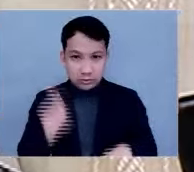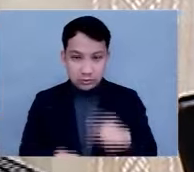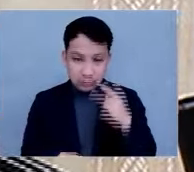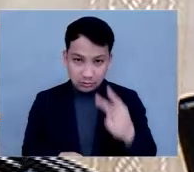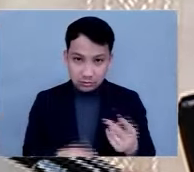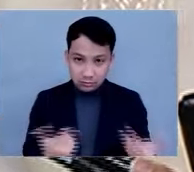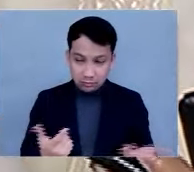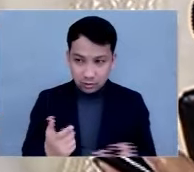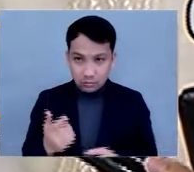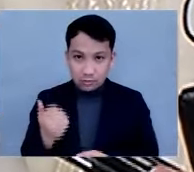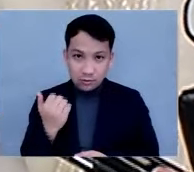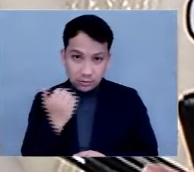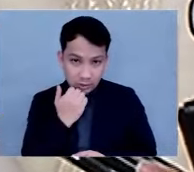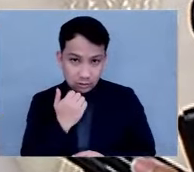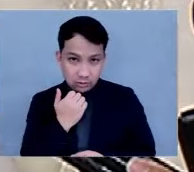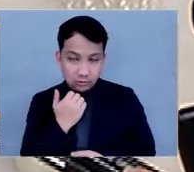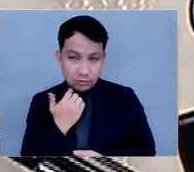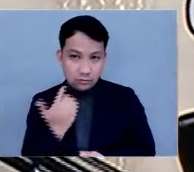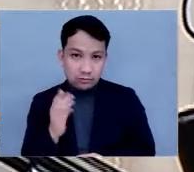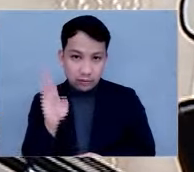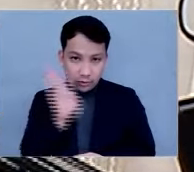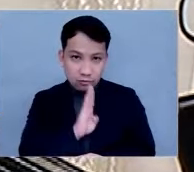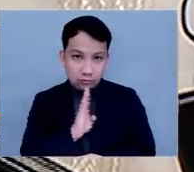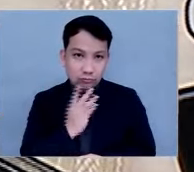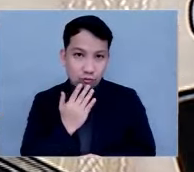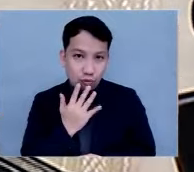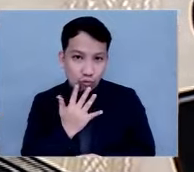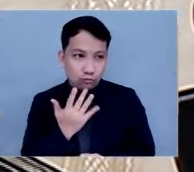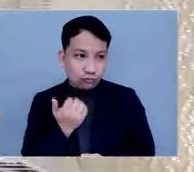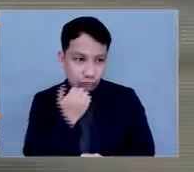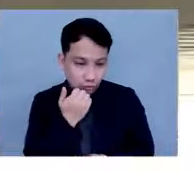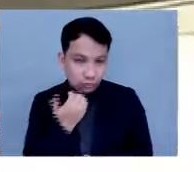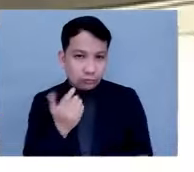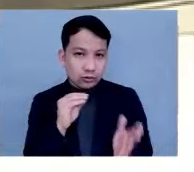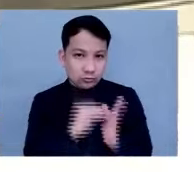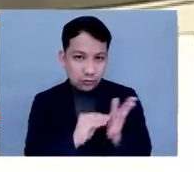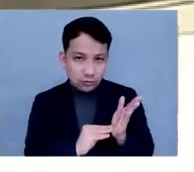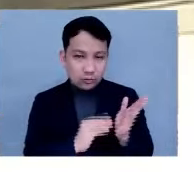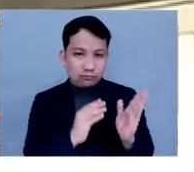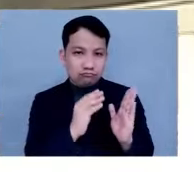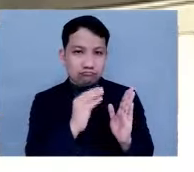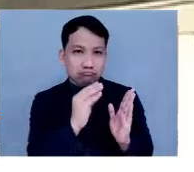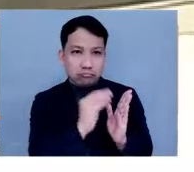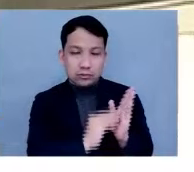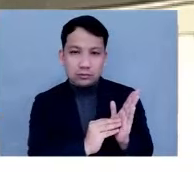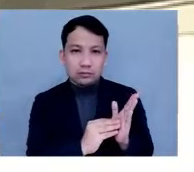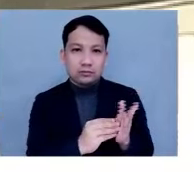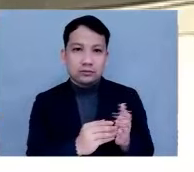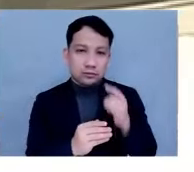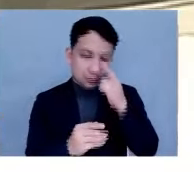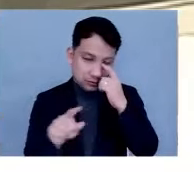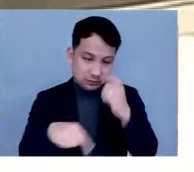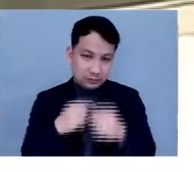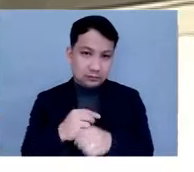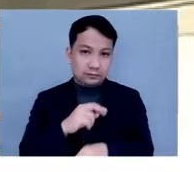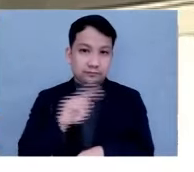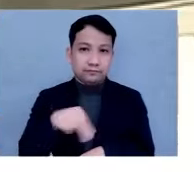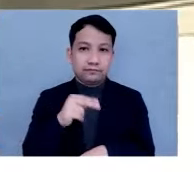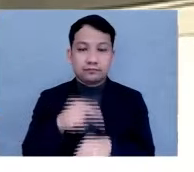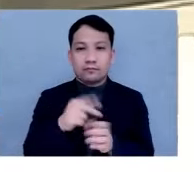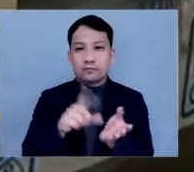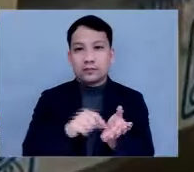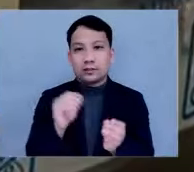meron bang dent, meron bang maling kulay, mali ba yung time mark? Kasabay nito, naka-standby pa rin daw ang National Printing